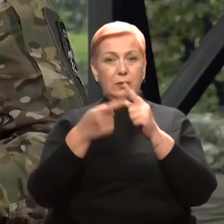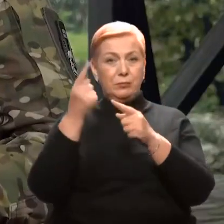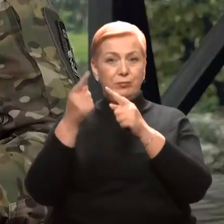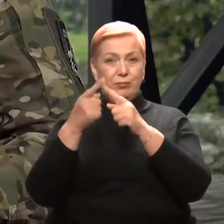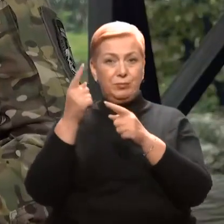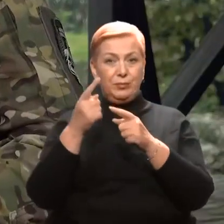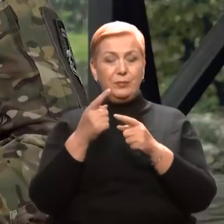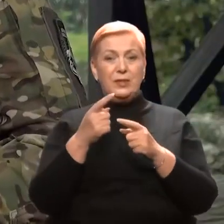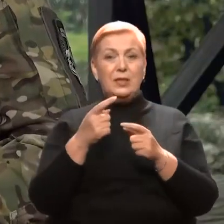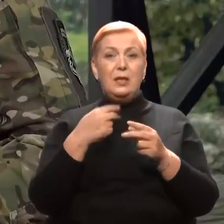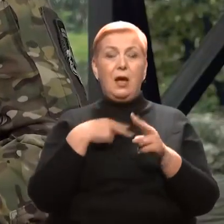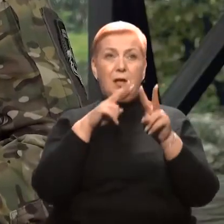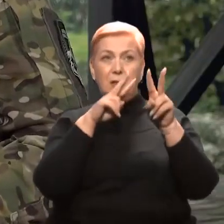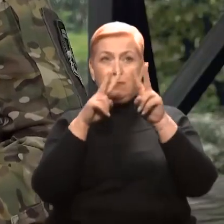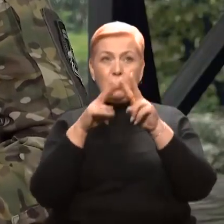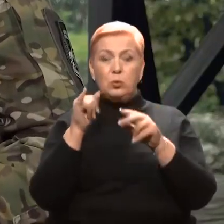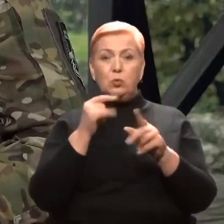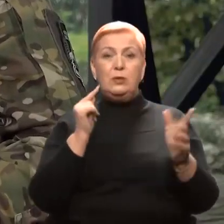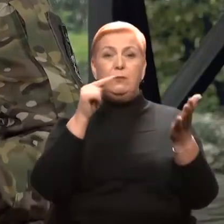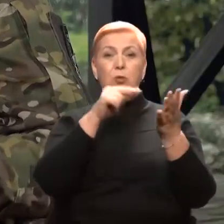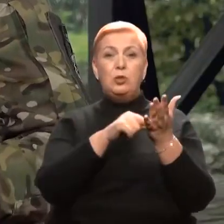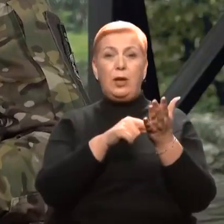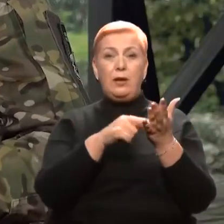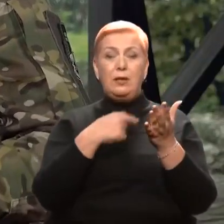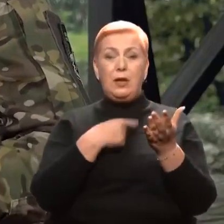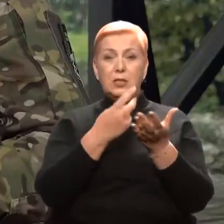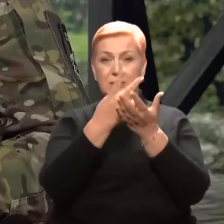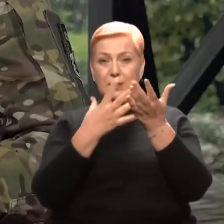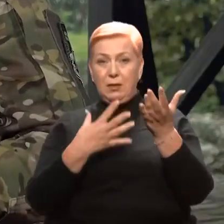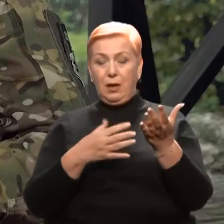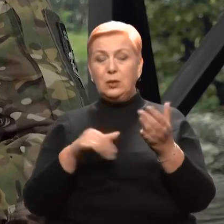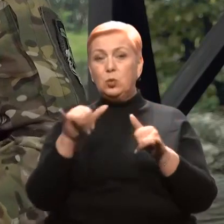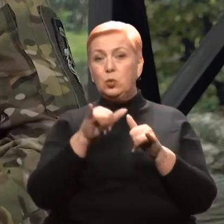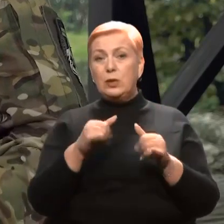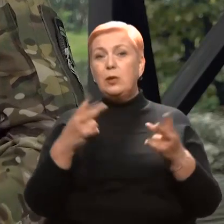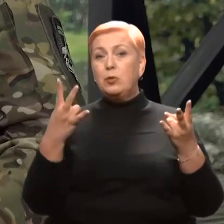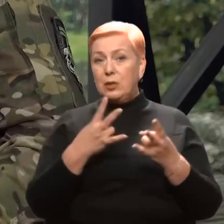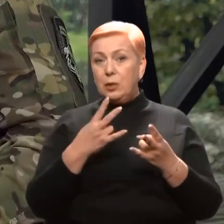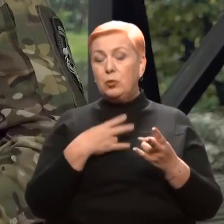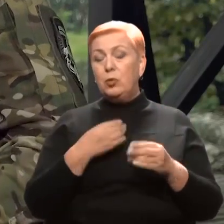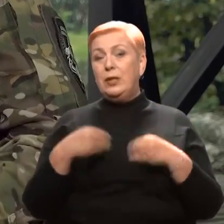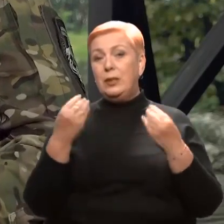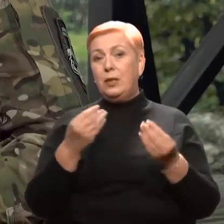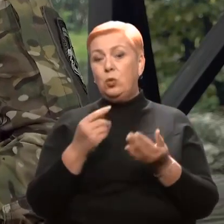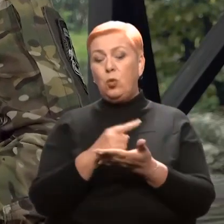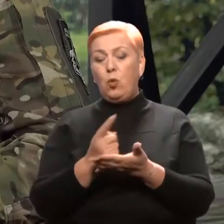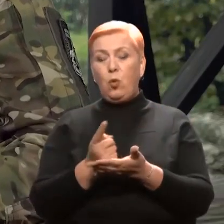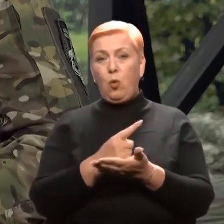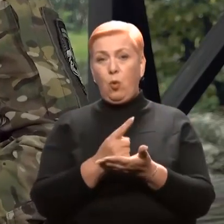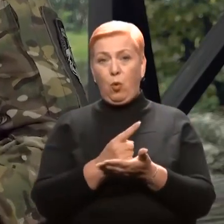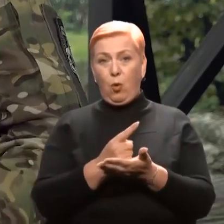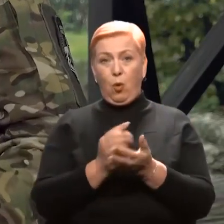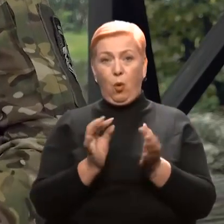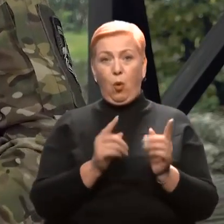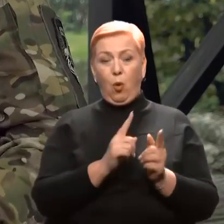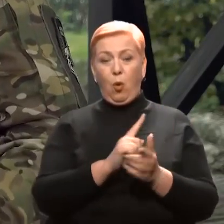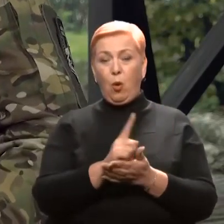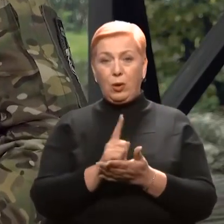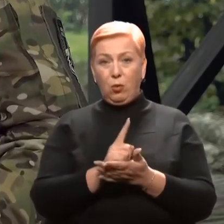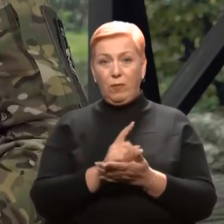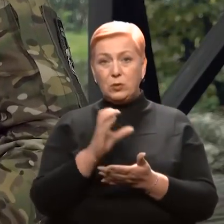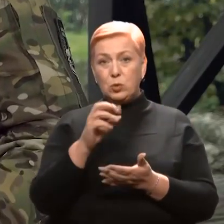я дивлюся, куди влучає наш снаряд, бачу, куди потрібно, і даю коригування якраз СОБу